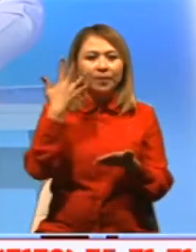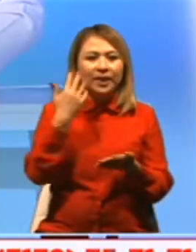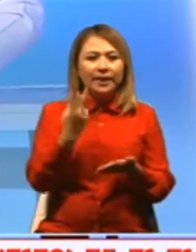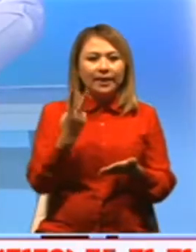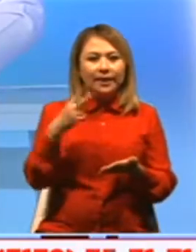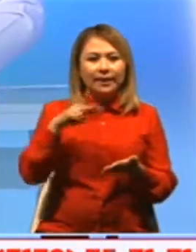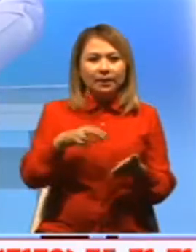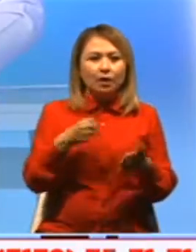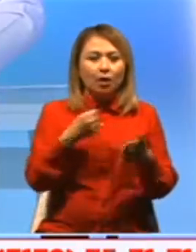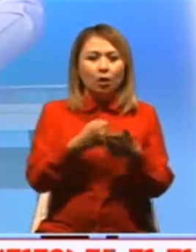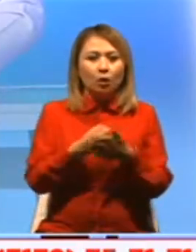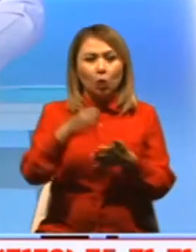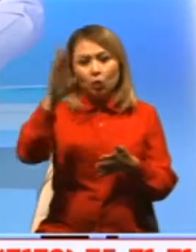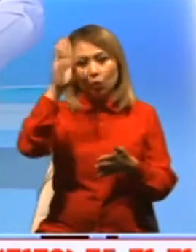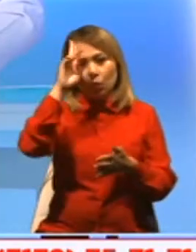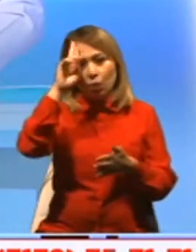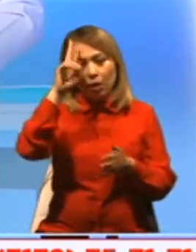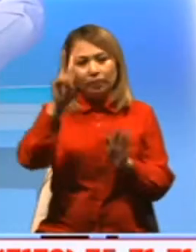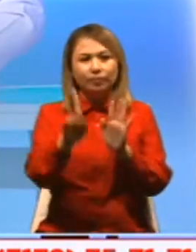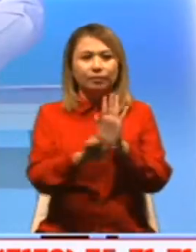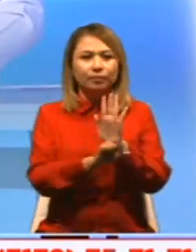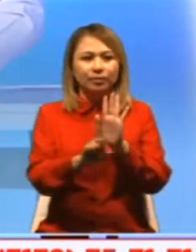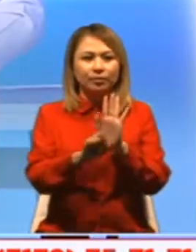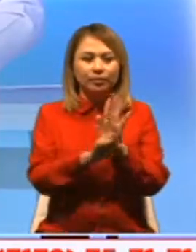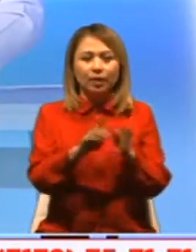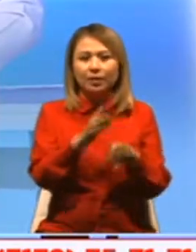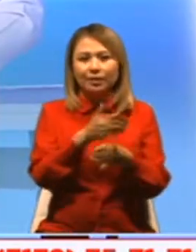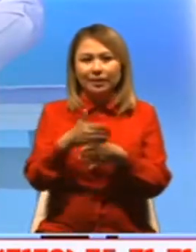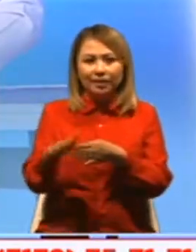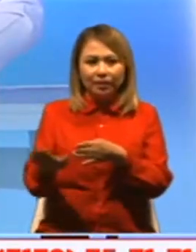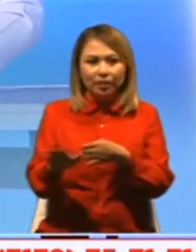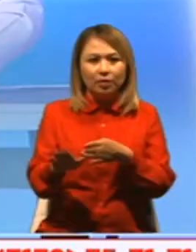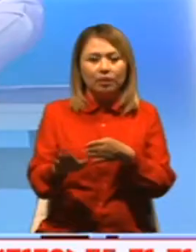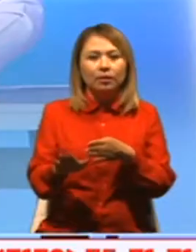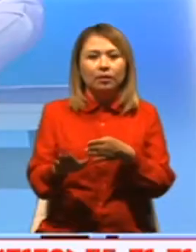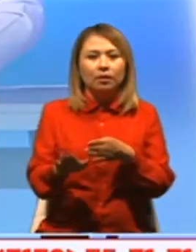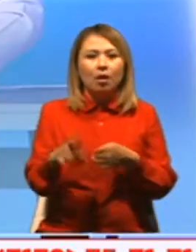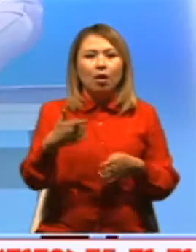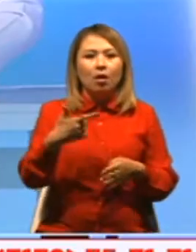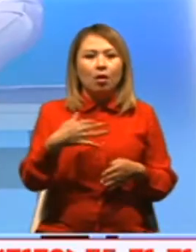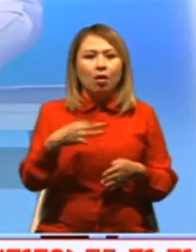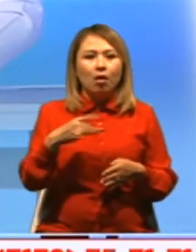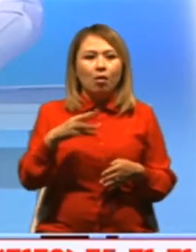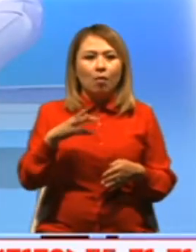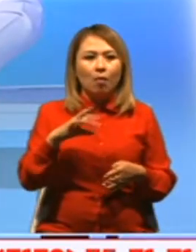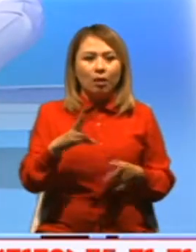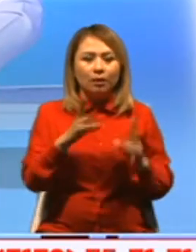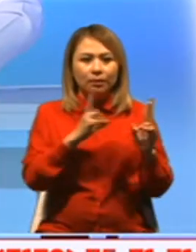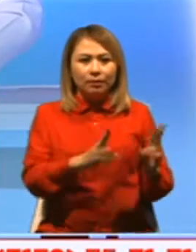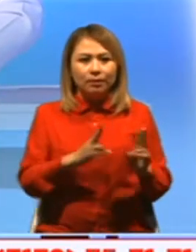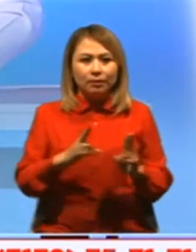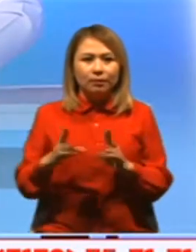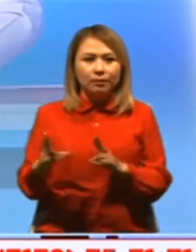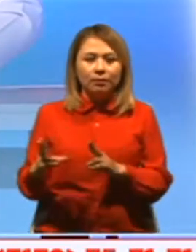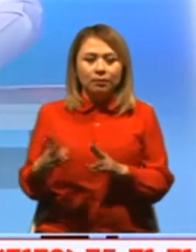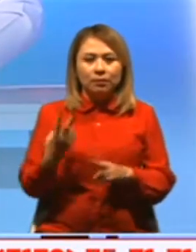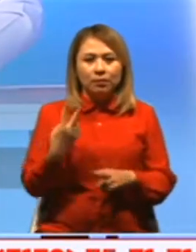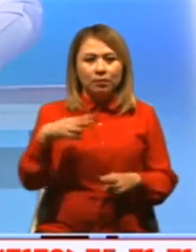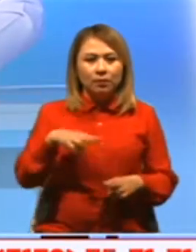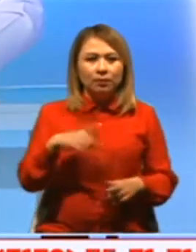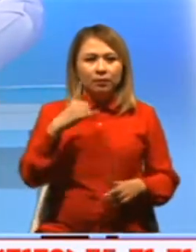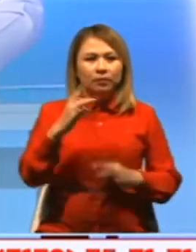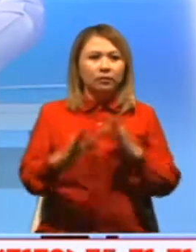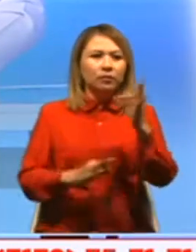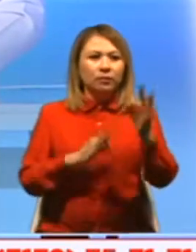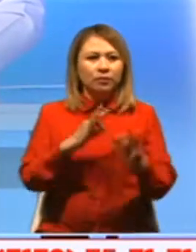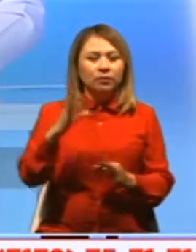дейін зәр бөлінеді. Яғни экскреторлық қызмет атқарады. Одан кейін гормонды реттейді. 2 литрге дейінгі зәрді біз бір тәулікте